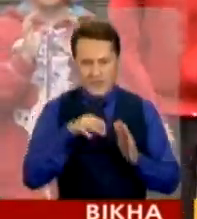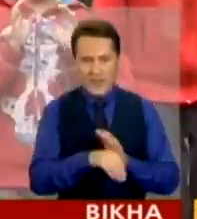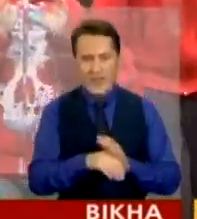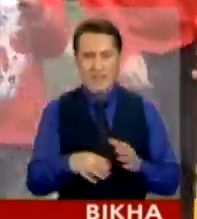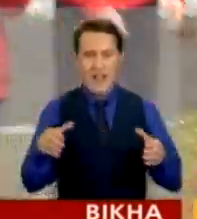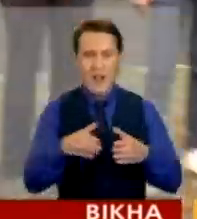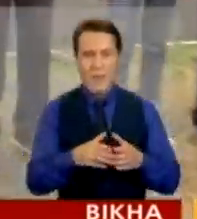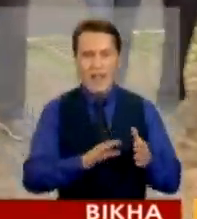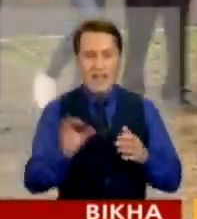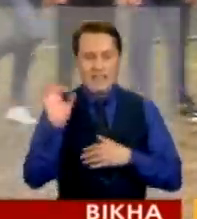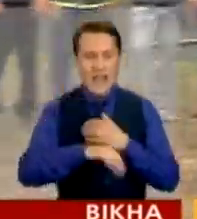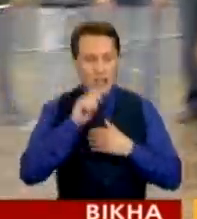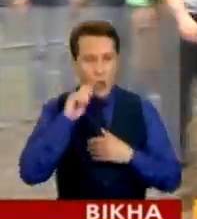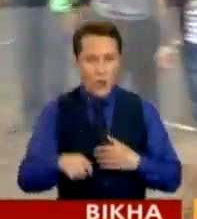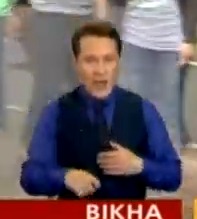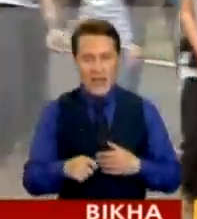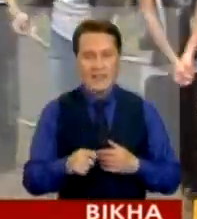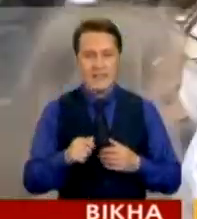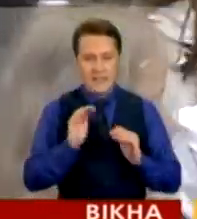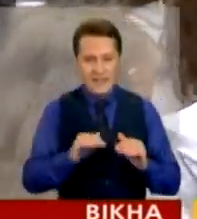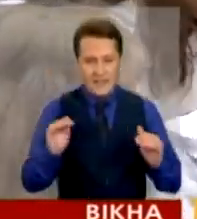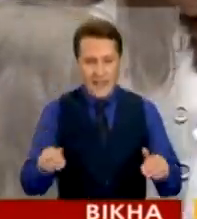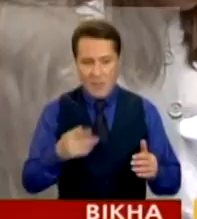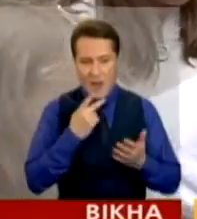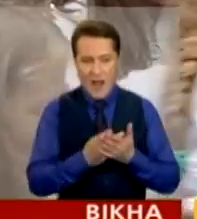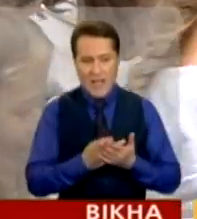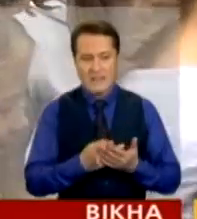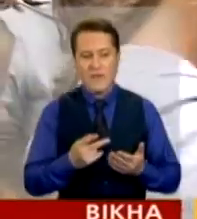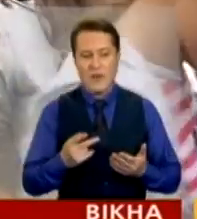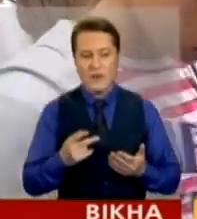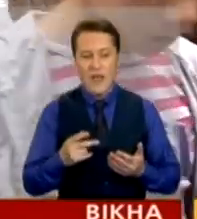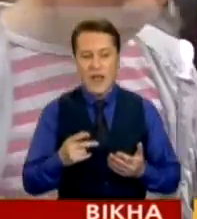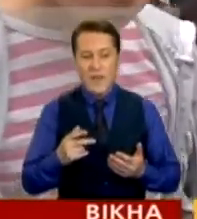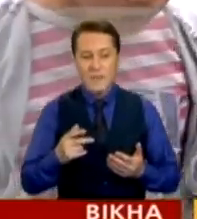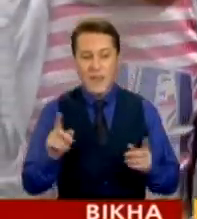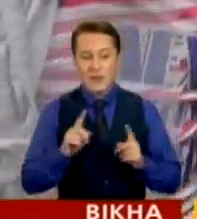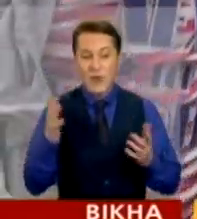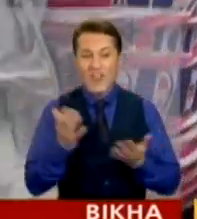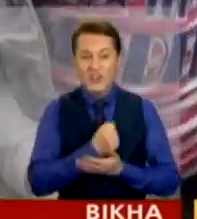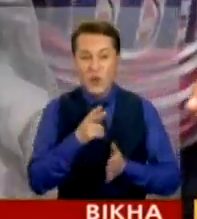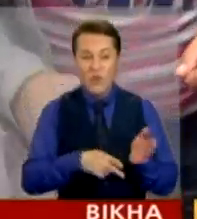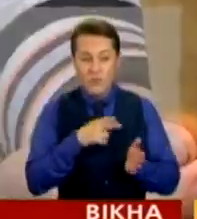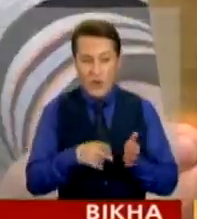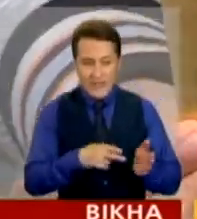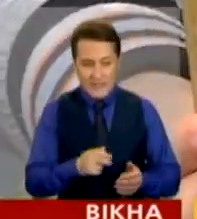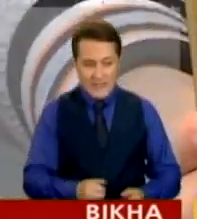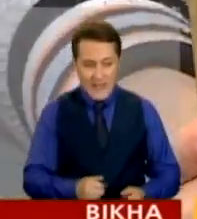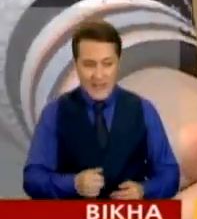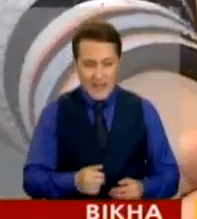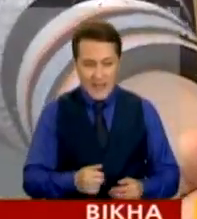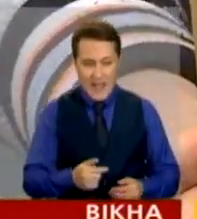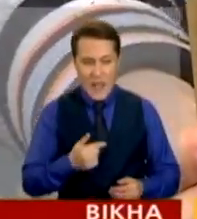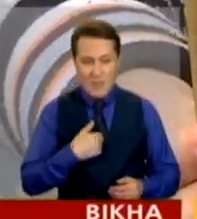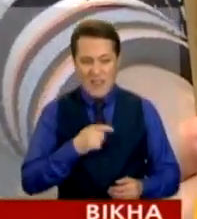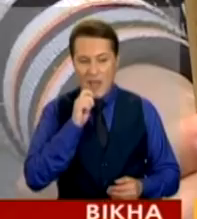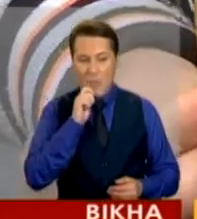західноукраїнських однолітків. Ось малий Олексій показує свій трофей, котрий отримав по дорозі до Львова у потязі. Це п'яга. Вони